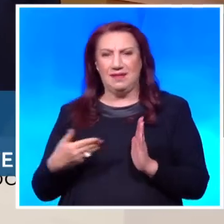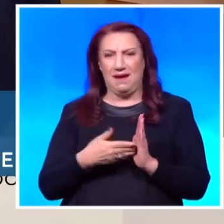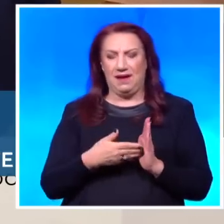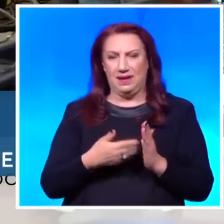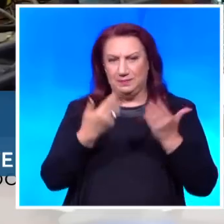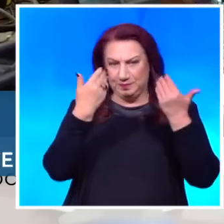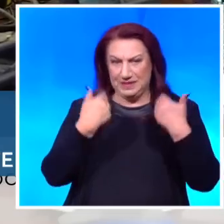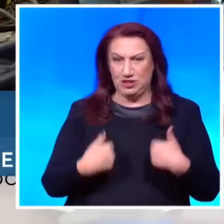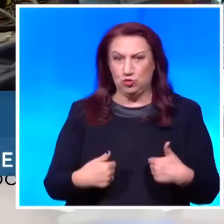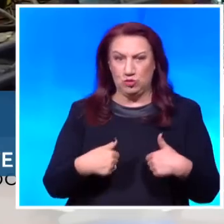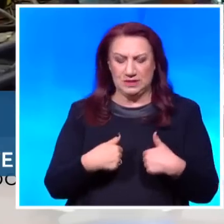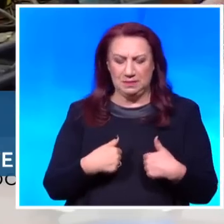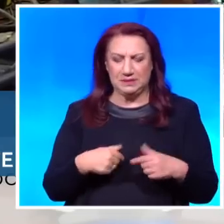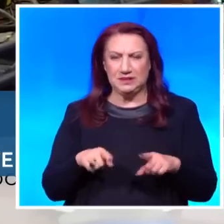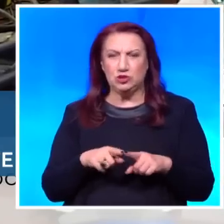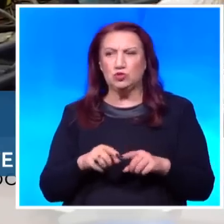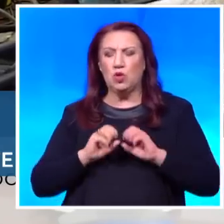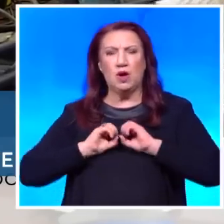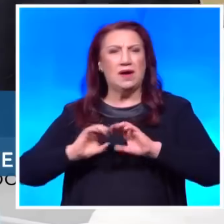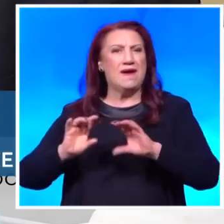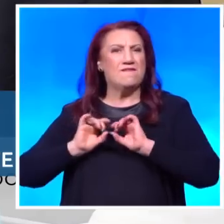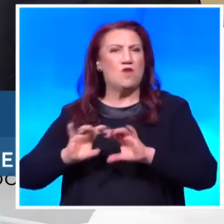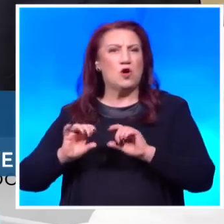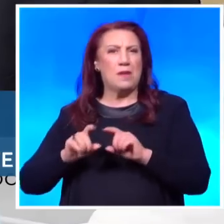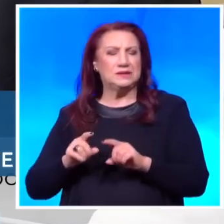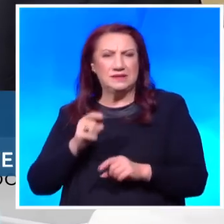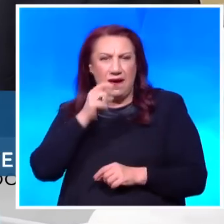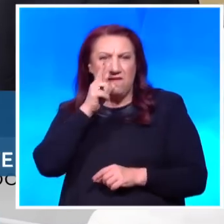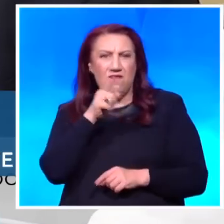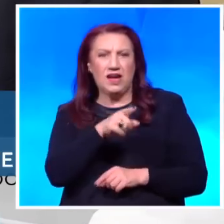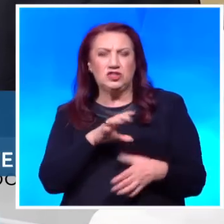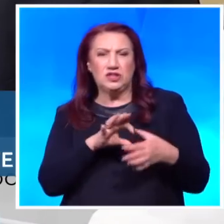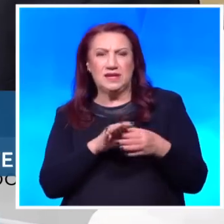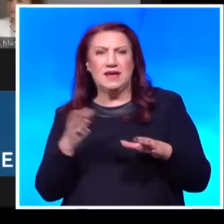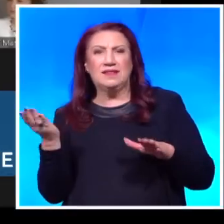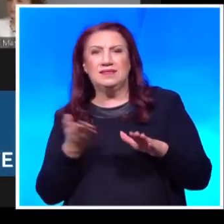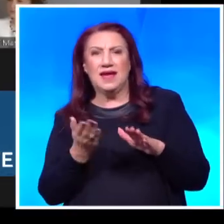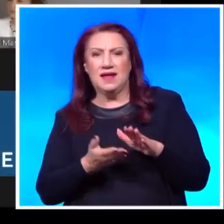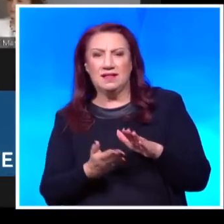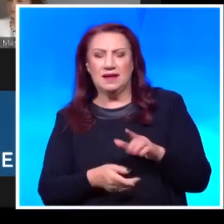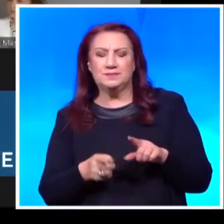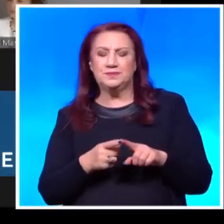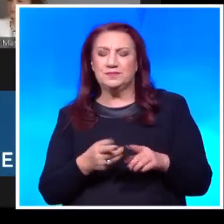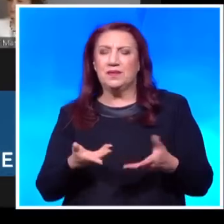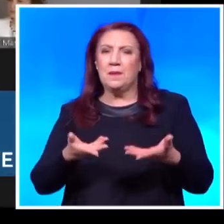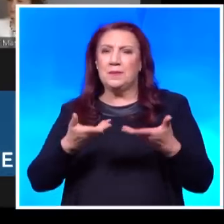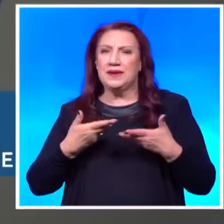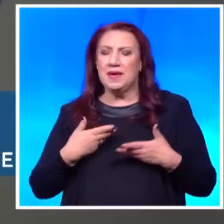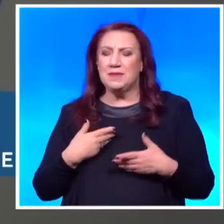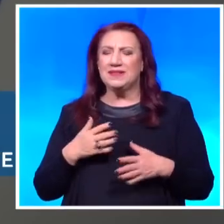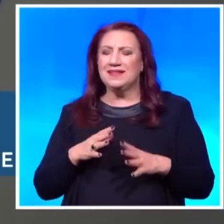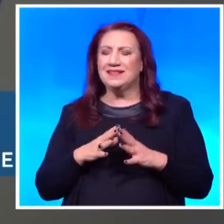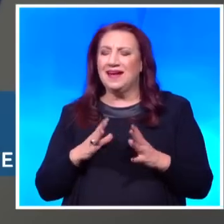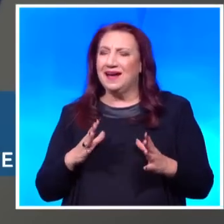информация по ключови дела, а след това, цитирам, и тих опит за подчинение и приемане на силно изкушаващи условия. И